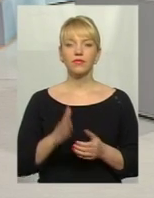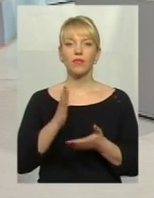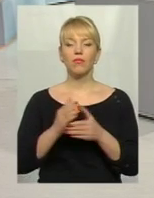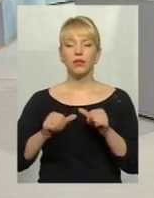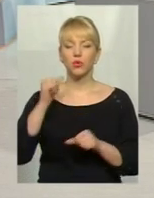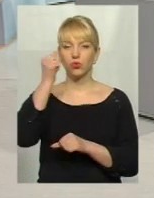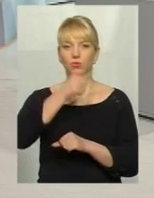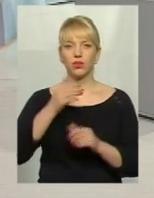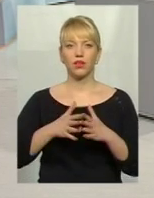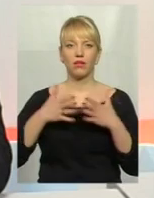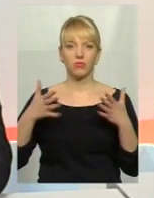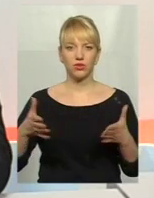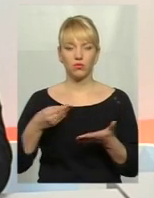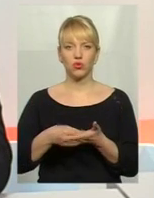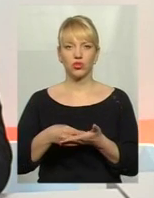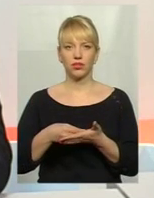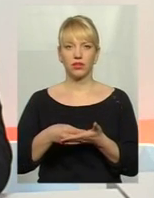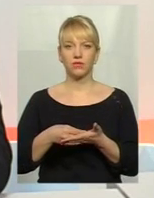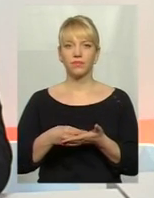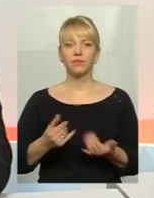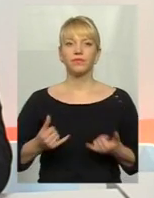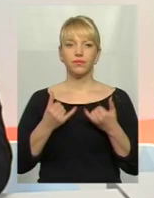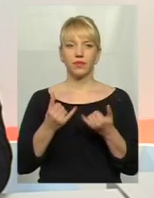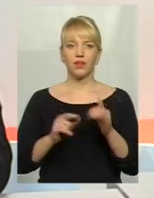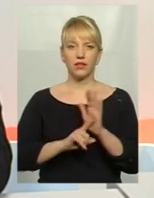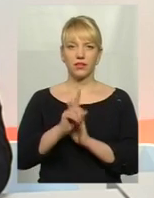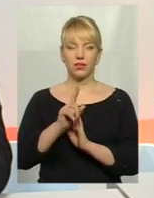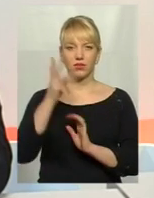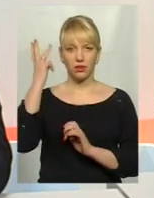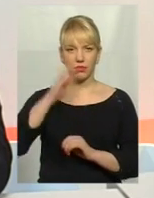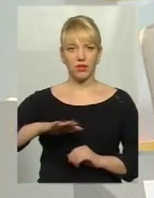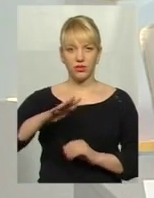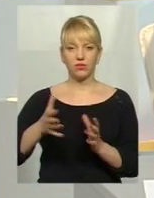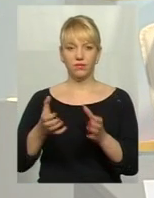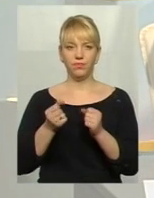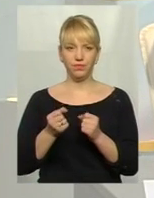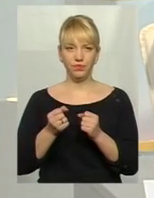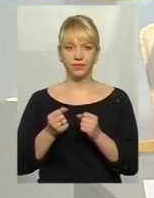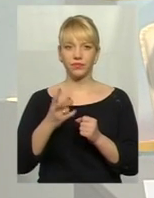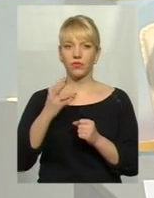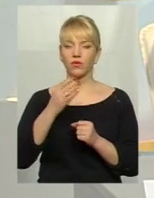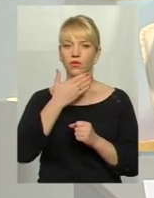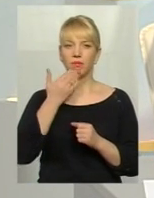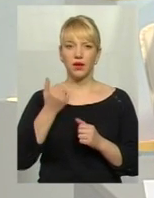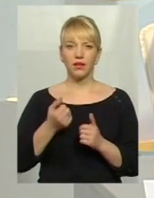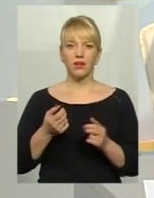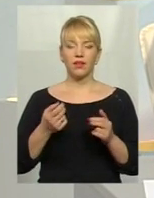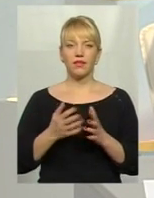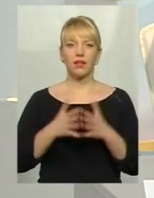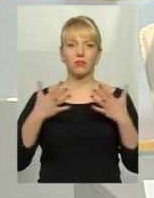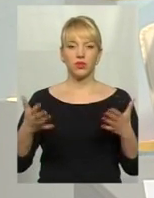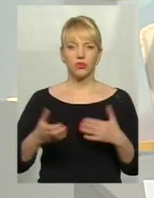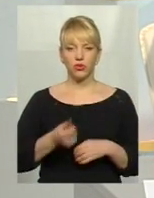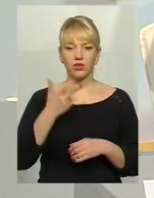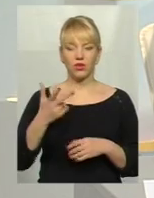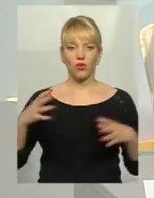року найбільший бюджет для старту. Хмельниччина отримала, хоча й не мала найбільшої кількості об'єднаних